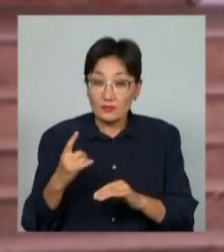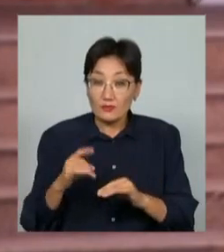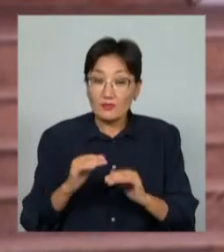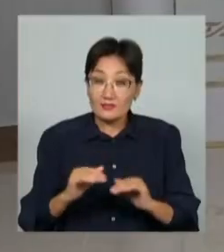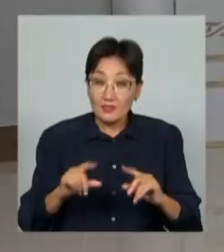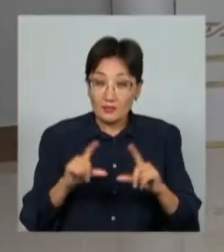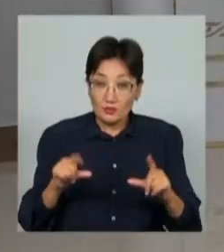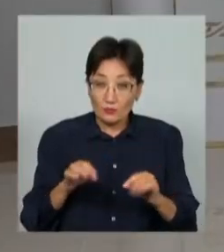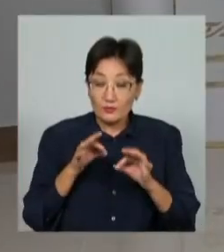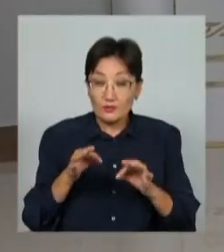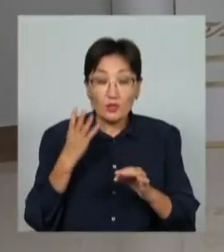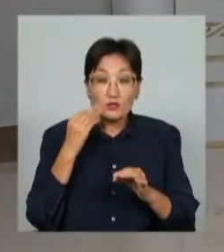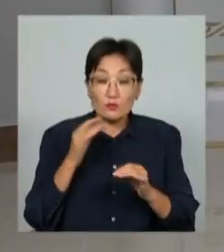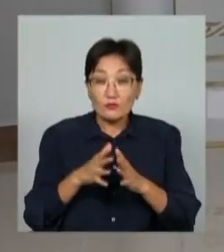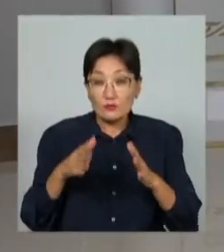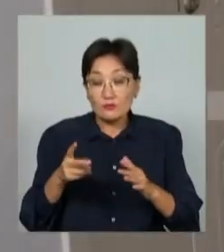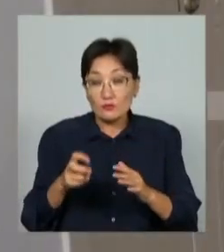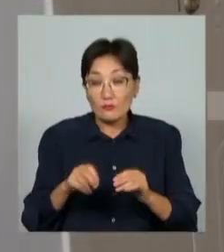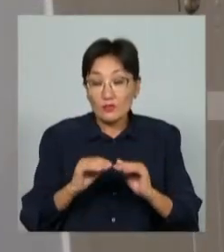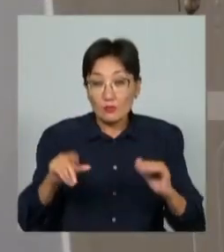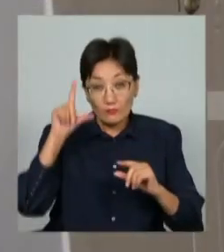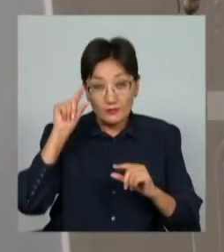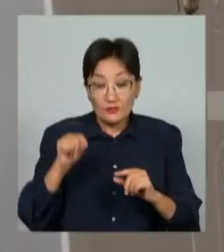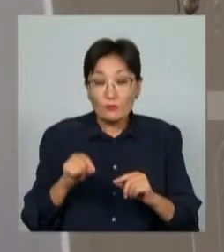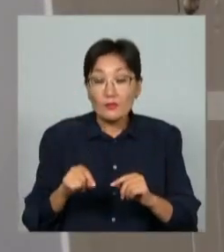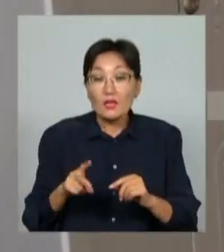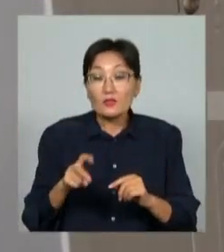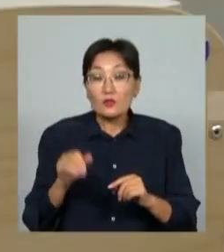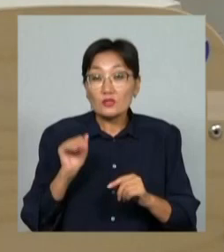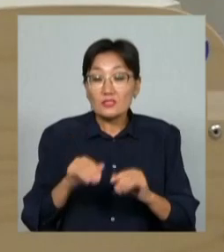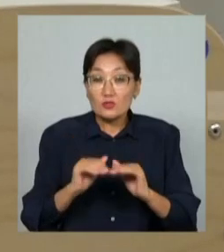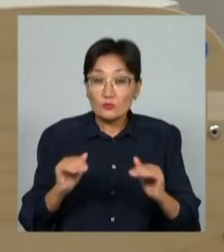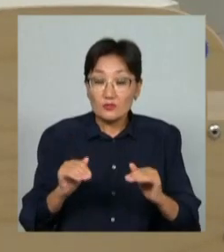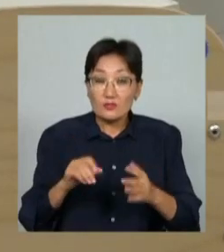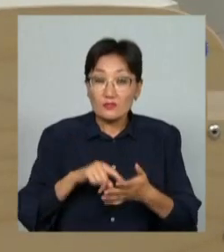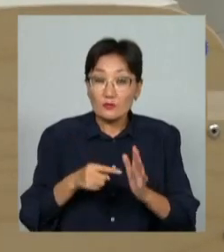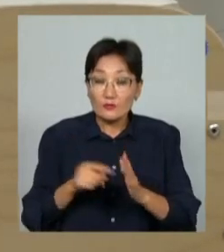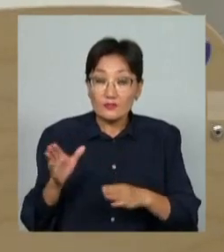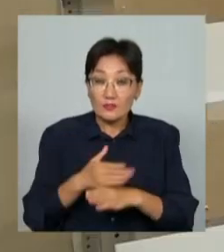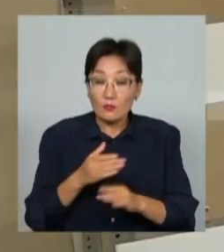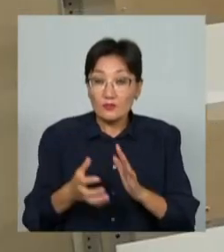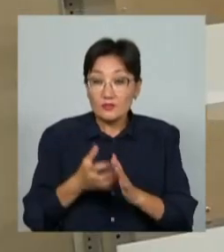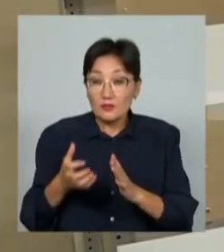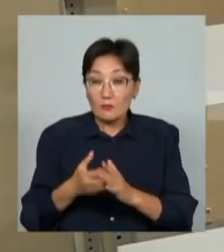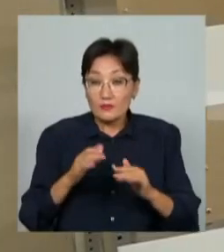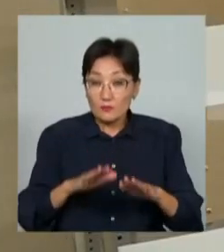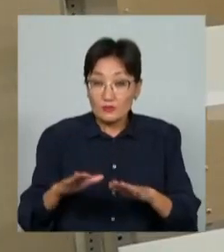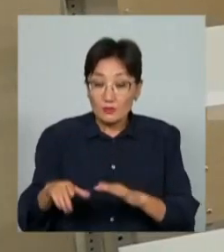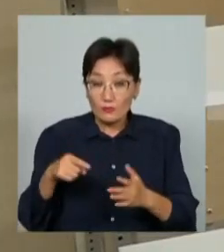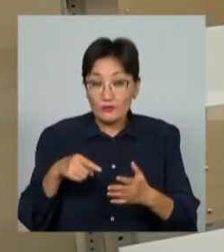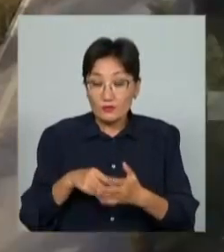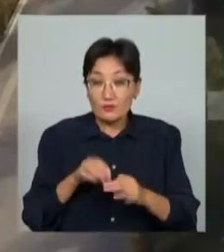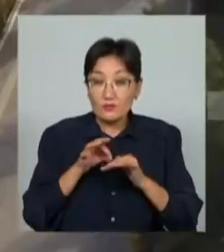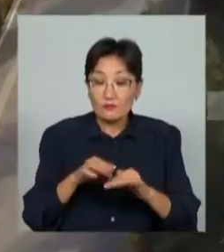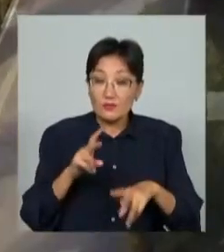сад. Отметим, в Алматы больше 200 школ и около 300 тысяч учеников. В целях устранения дефицита ученических мест в городе